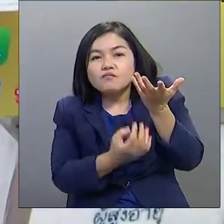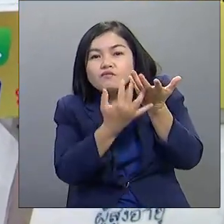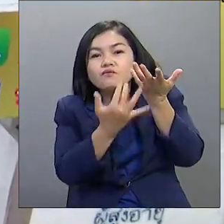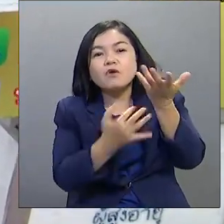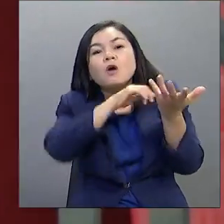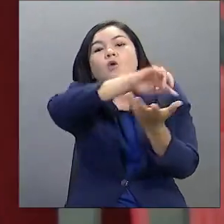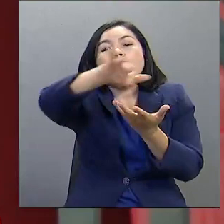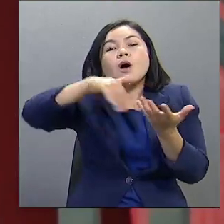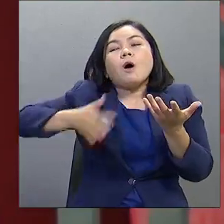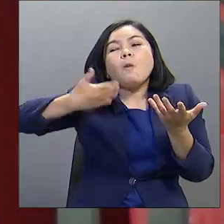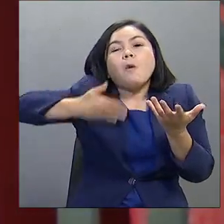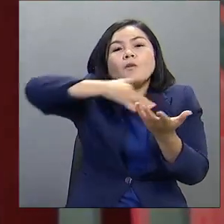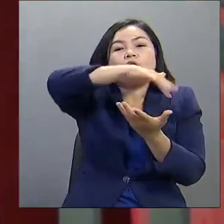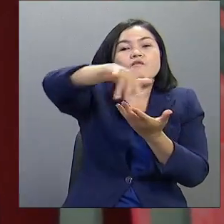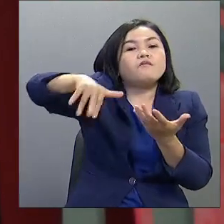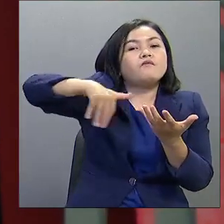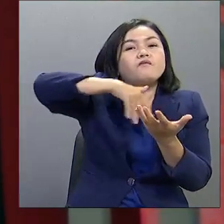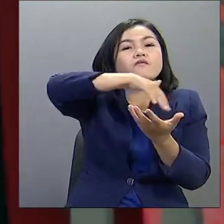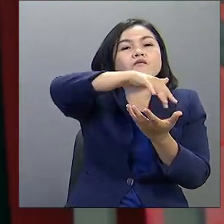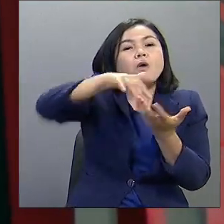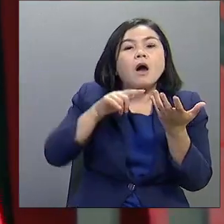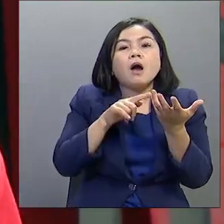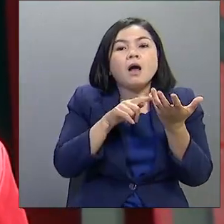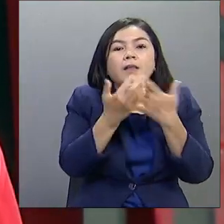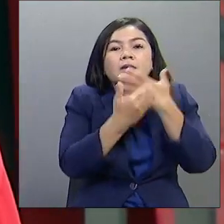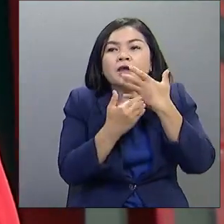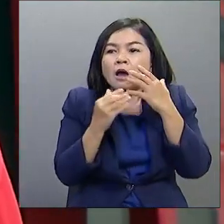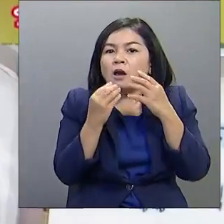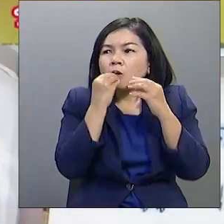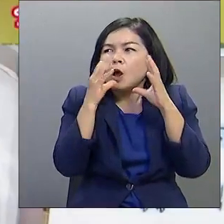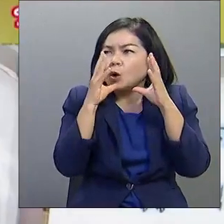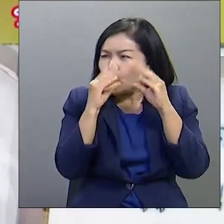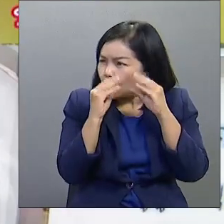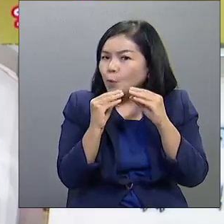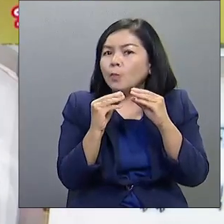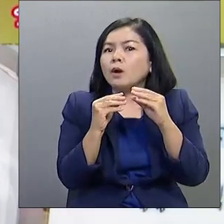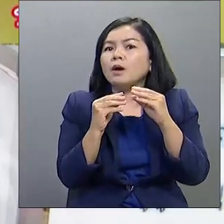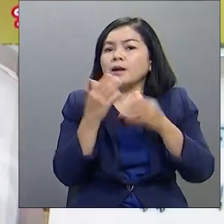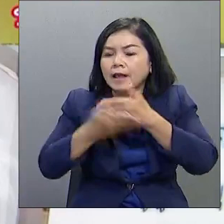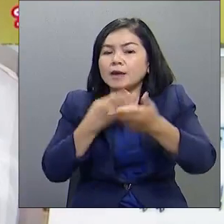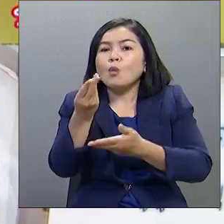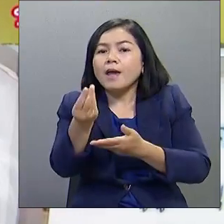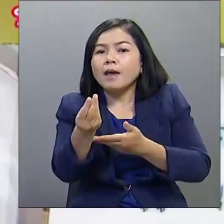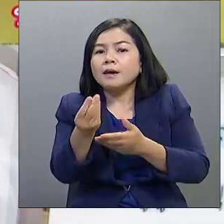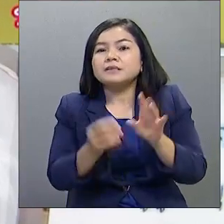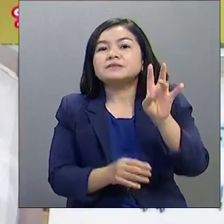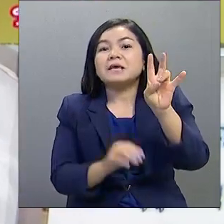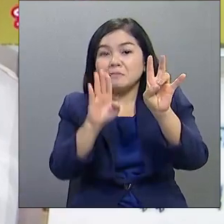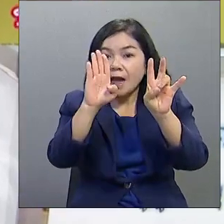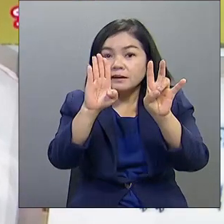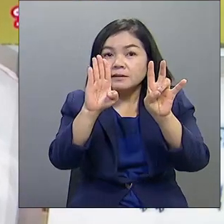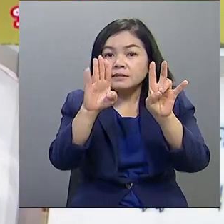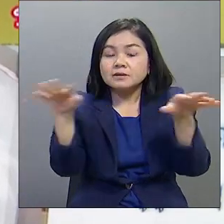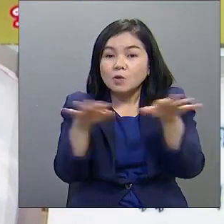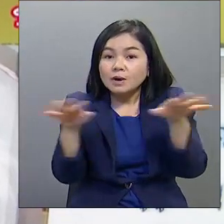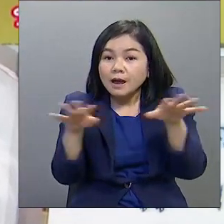ะวนไปวนมามันซึมเข้าไปในเนื้อขนมปังขนมปังจะเกิดความนุ่ม อย่างนี้เราขายชิ้นละกี่บาทคะ ชิ้นละ7บาทครับ ปก